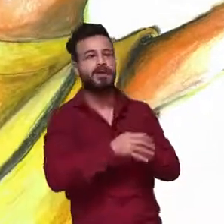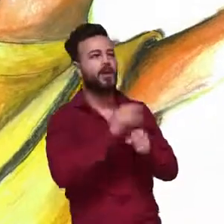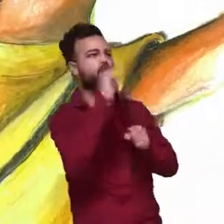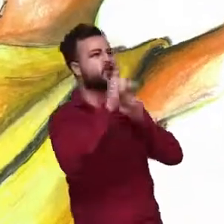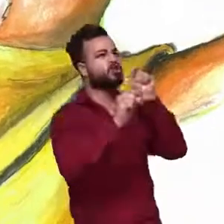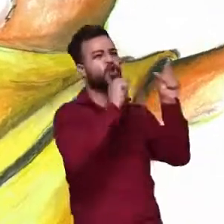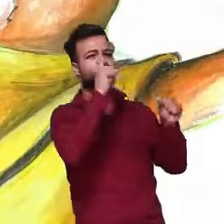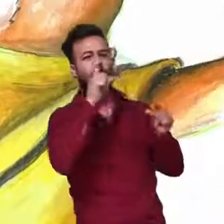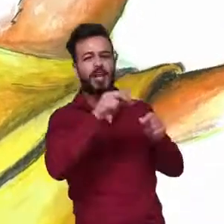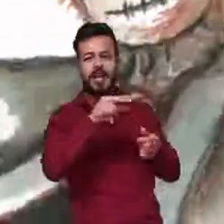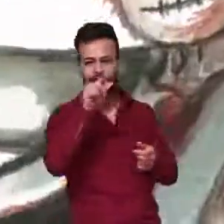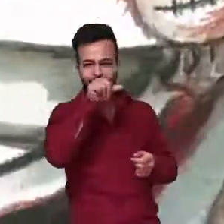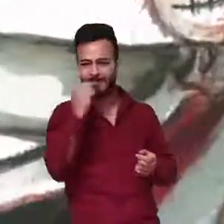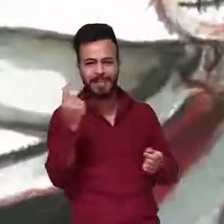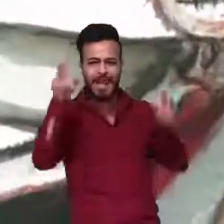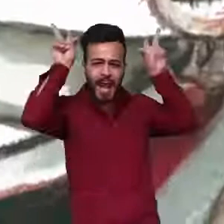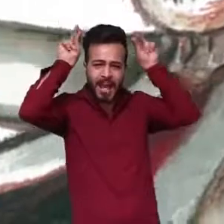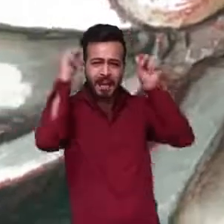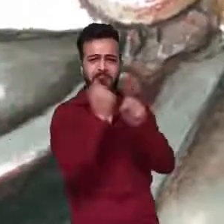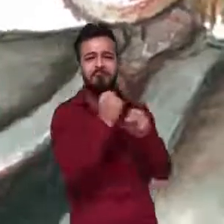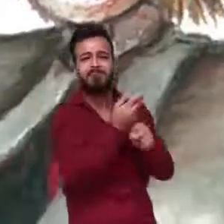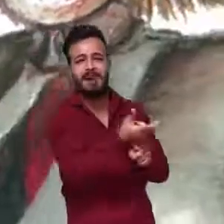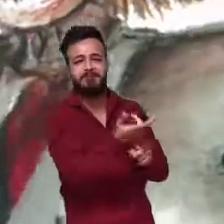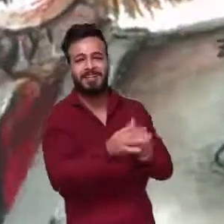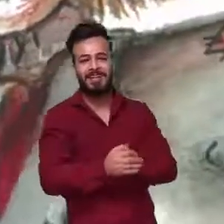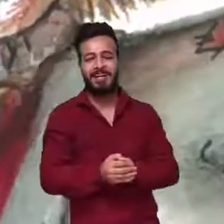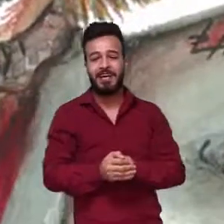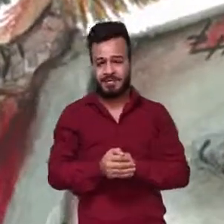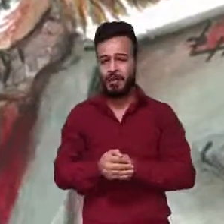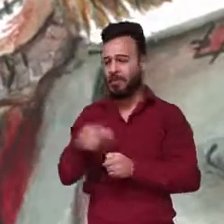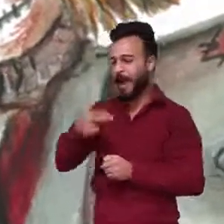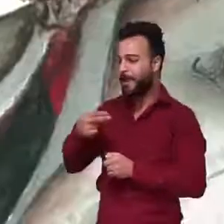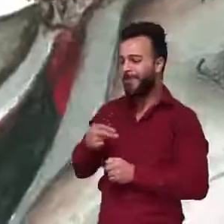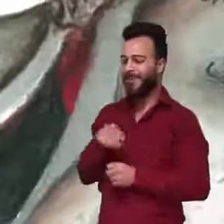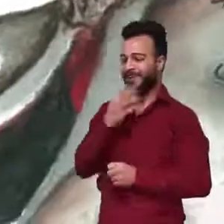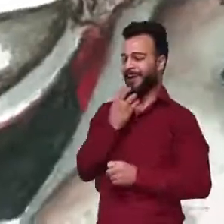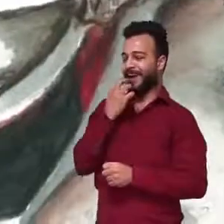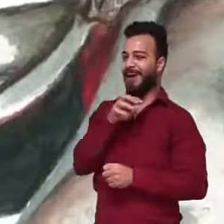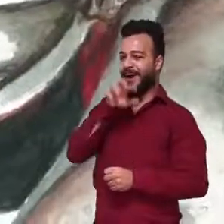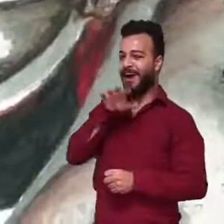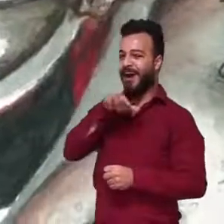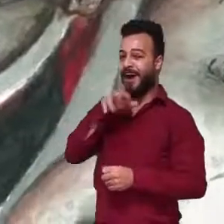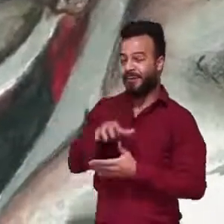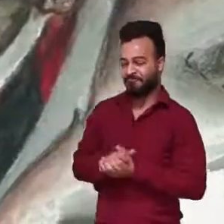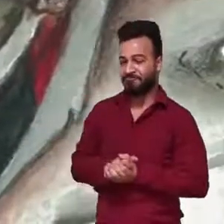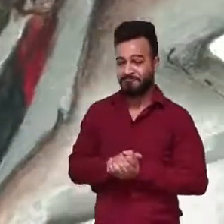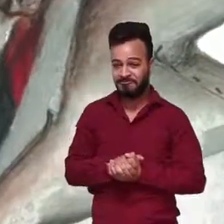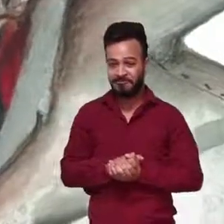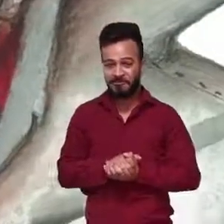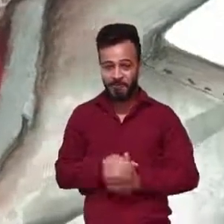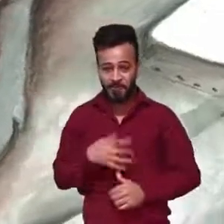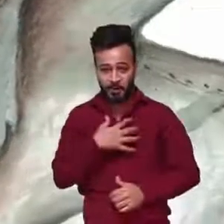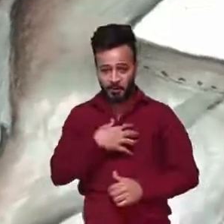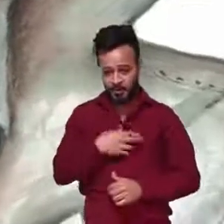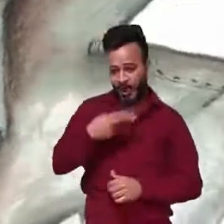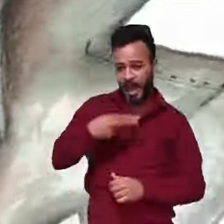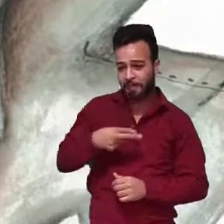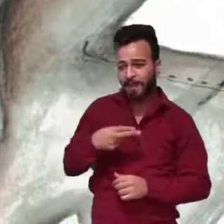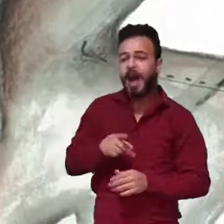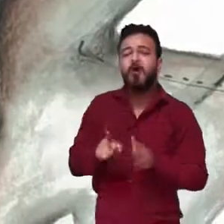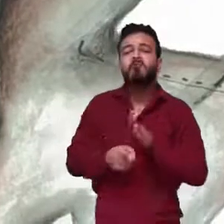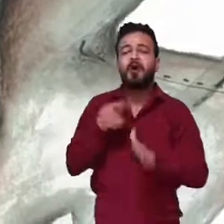صرخ الأرنب الصغير. ضحك الفزاعة عامر بشدة. أحس الفزاعة عامر لأول